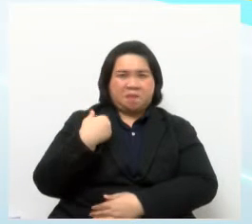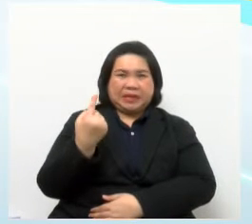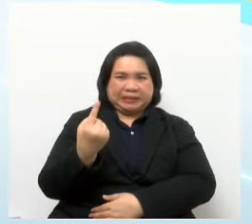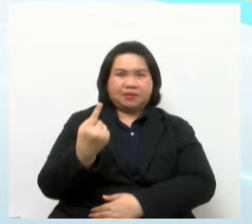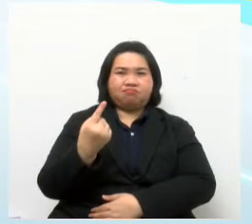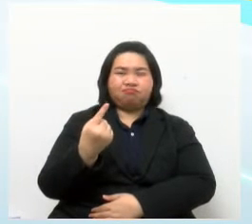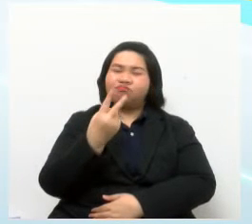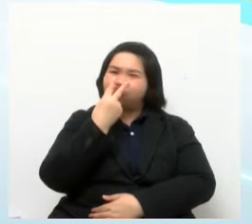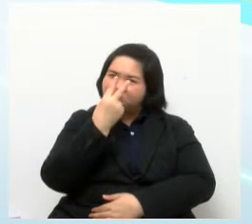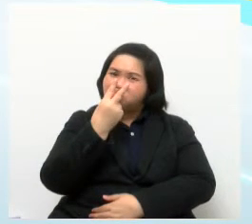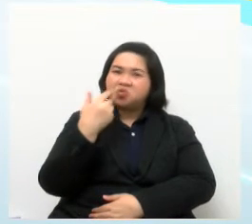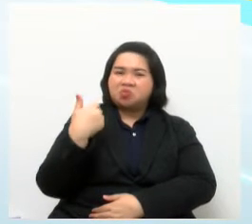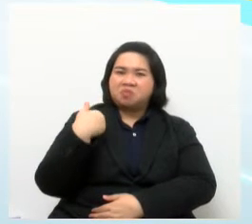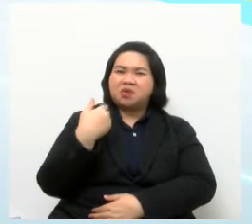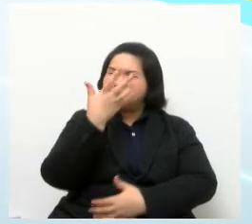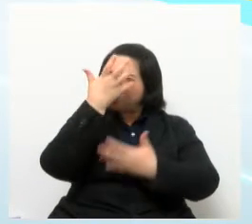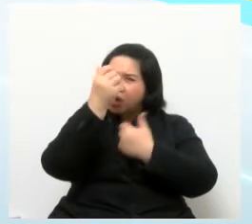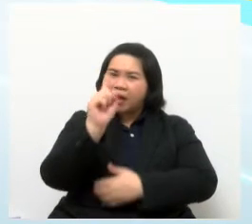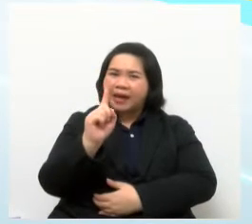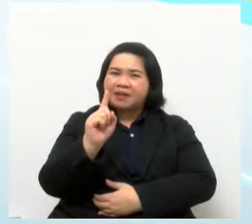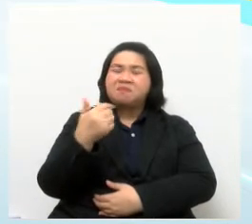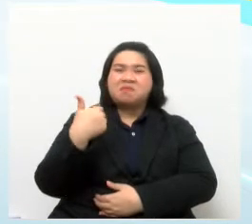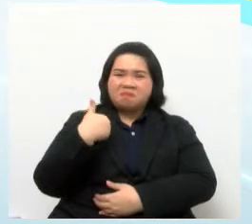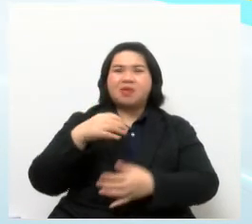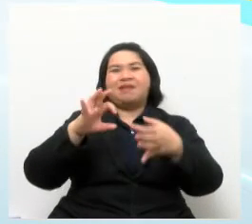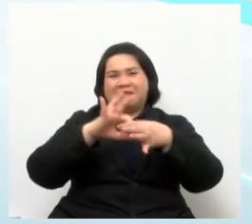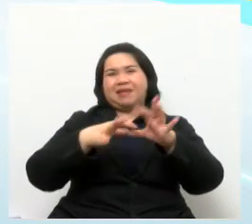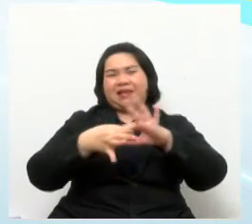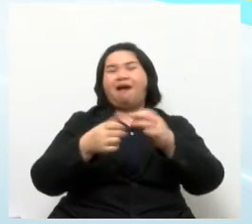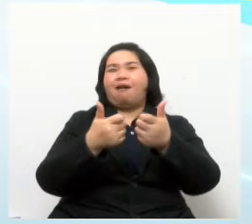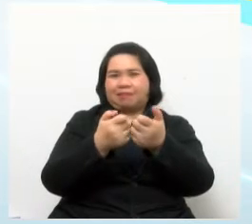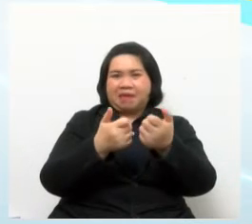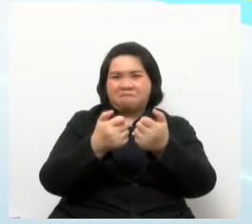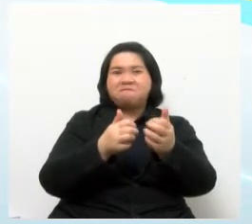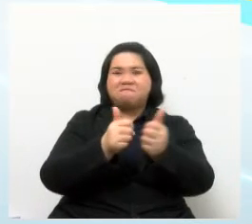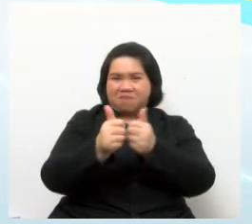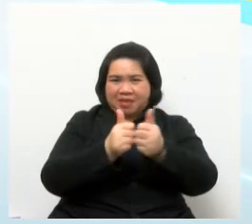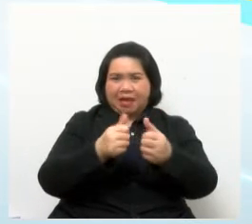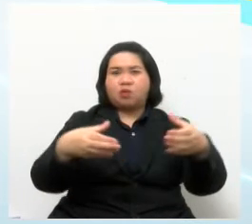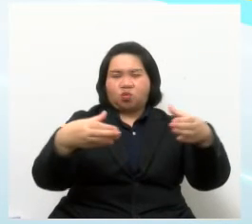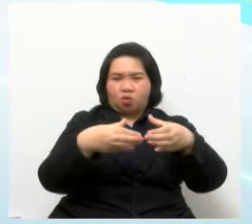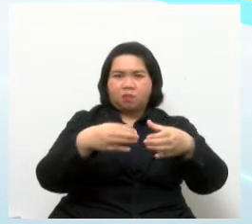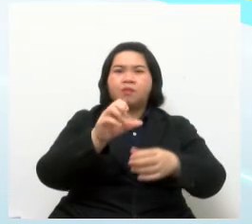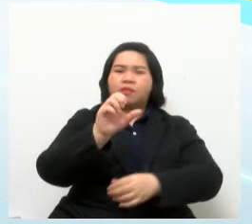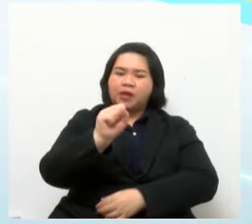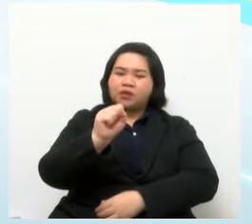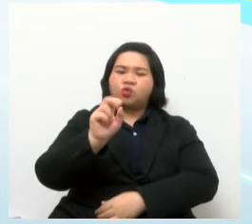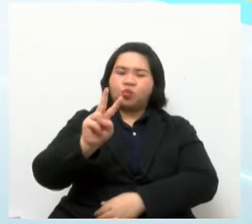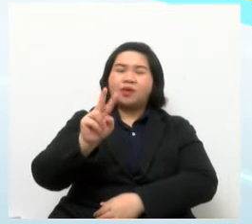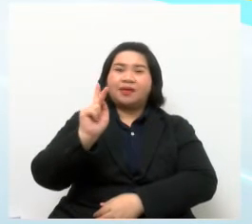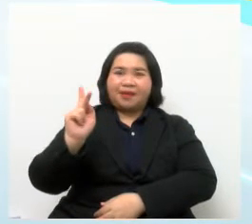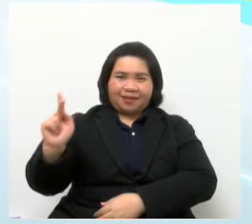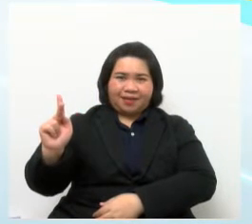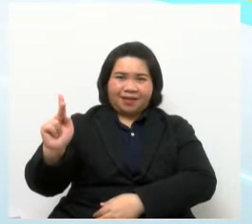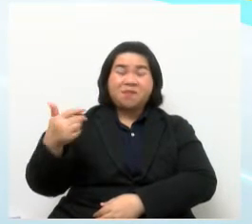ราวที่น่าสนใจที่จะนำเสนอกันนะคะกับความสามารถในกีฬาอีสปอร์ตค่ะของทีม SVKK eSport นะค